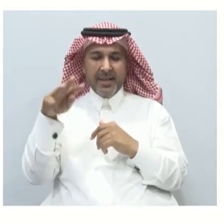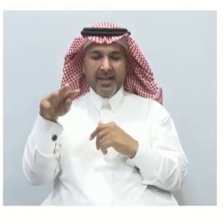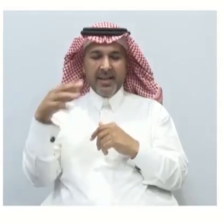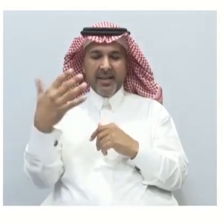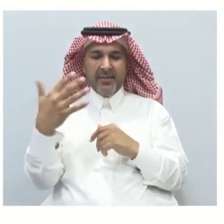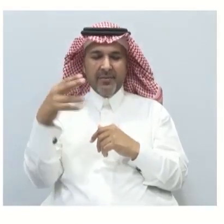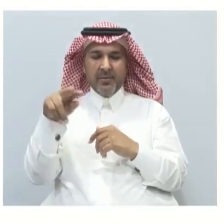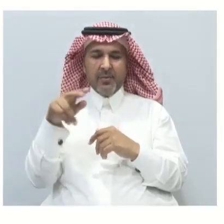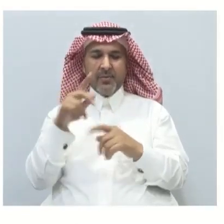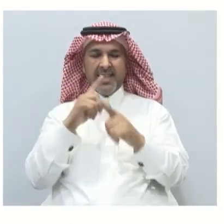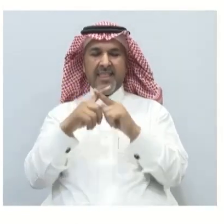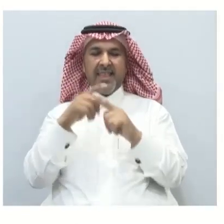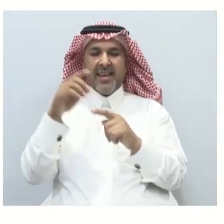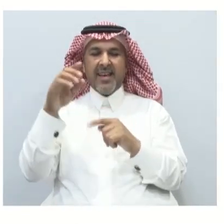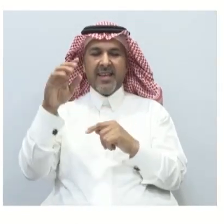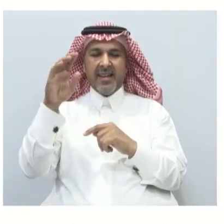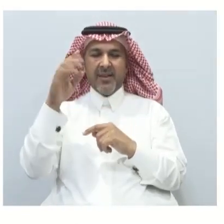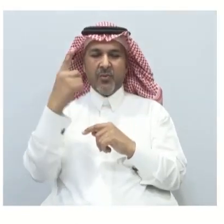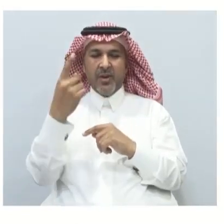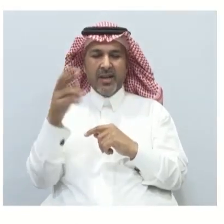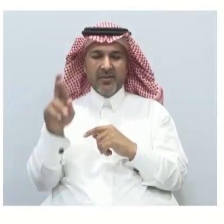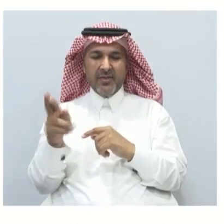7500 ضرب